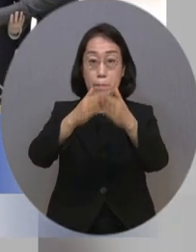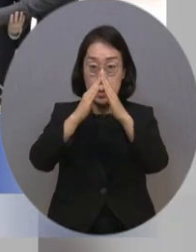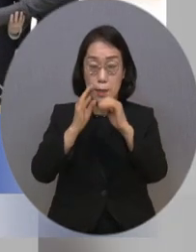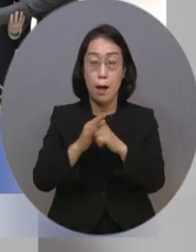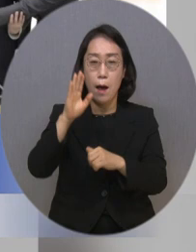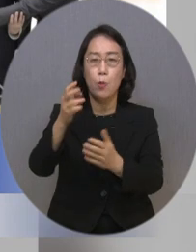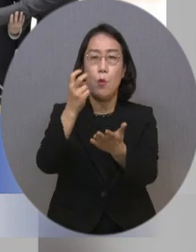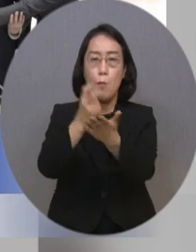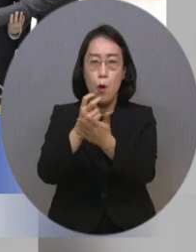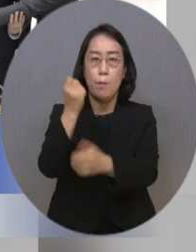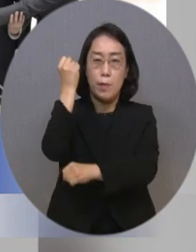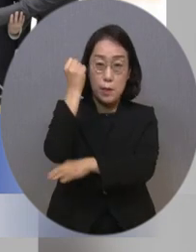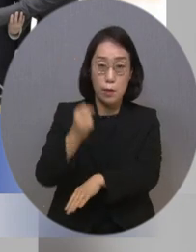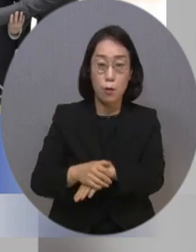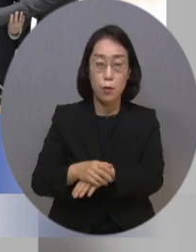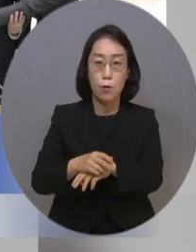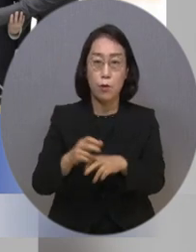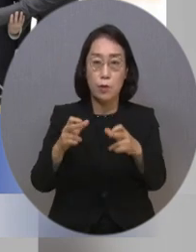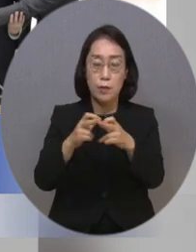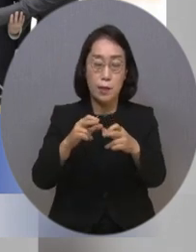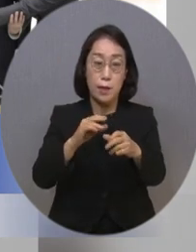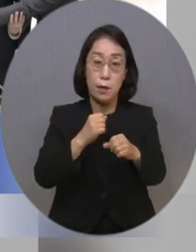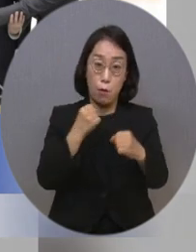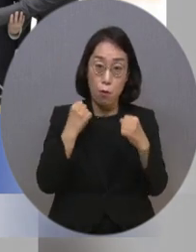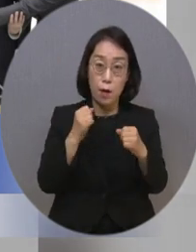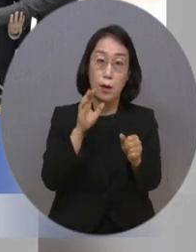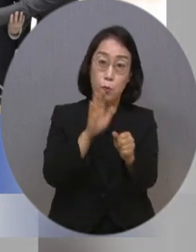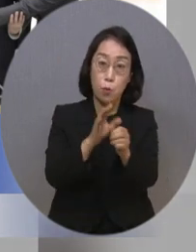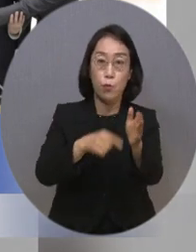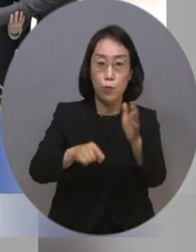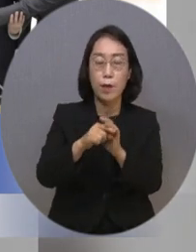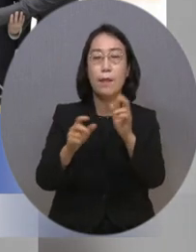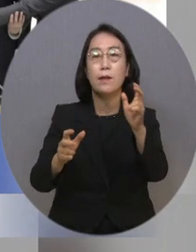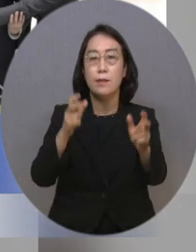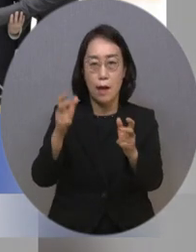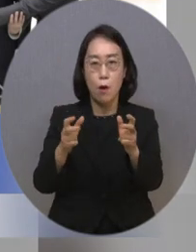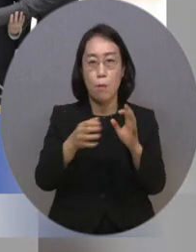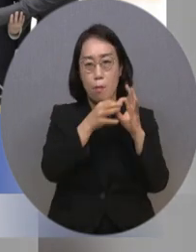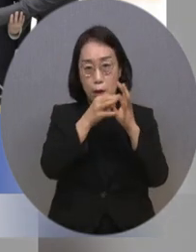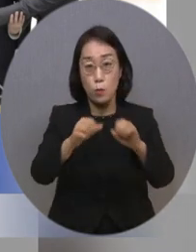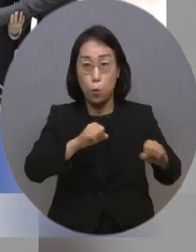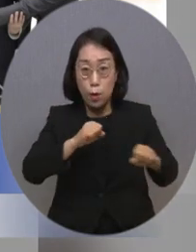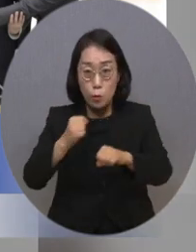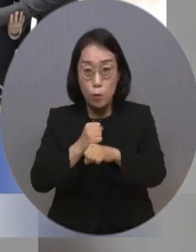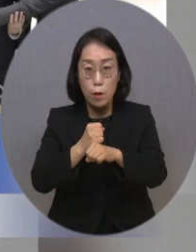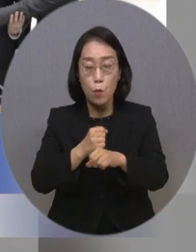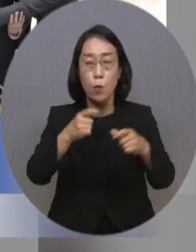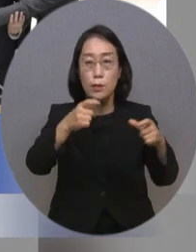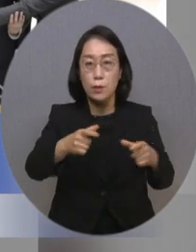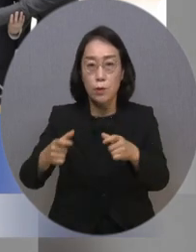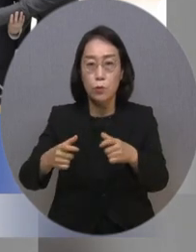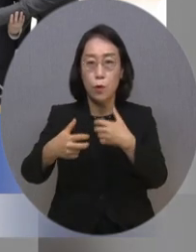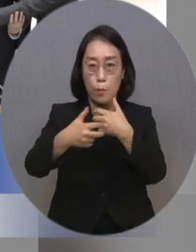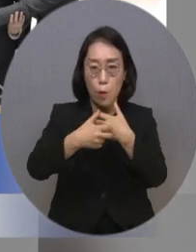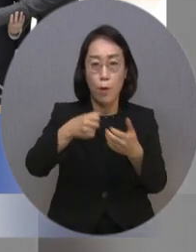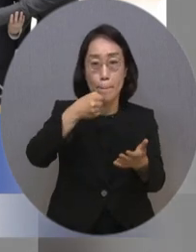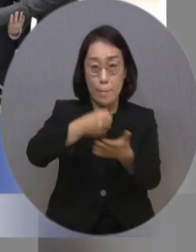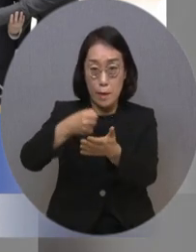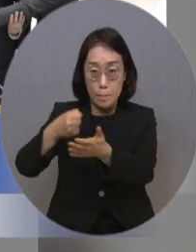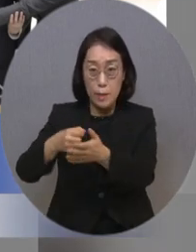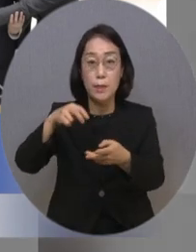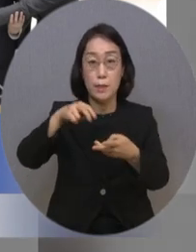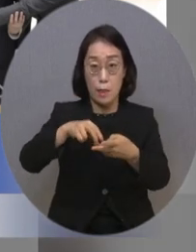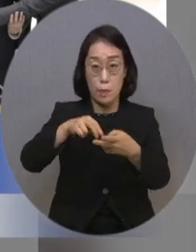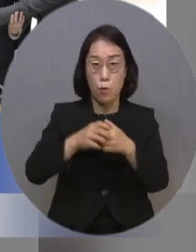관련 법률에 따른 장애인 건강 증진을 위한 사업을 수행하고 지역 장애인 보건의료센터 지정 등 전달